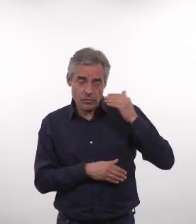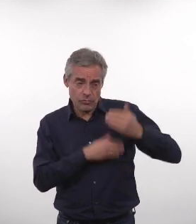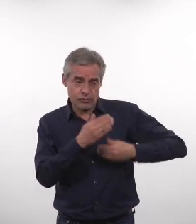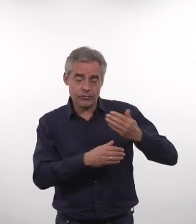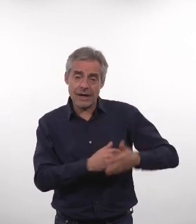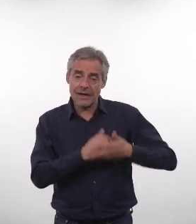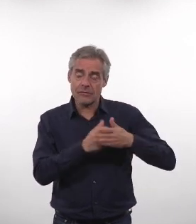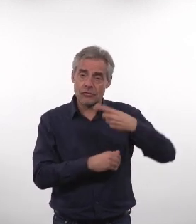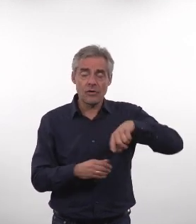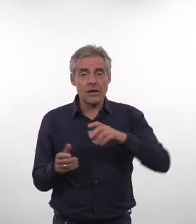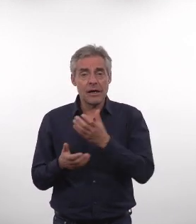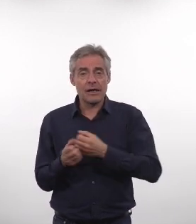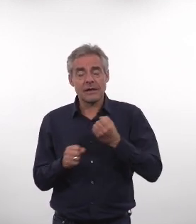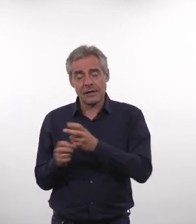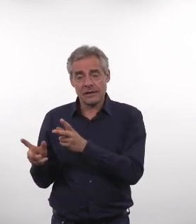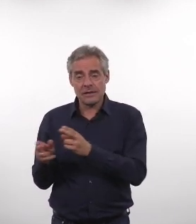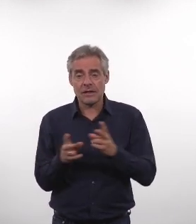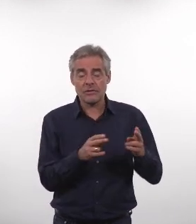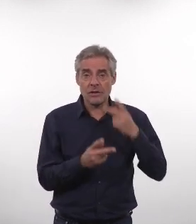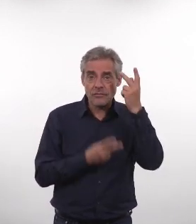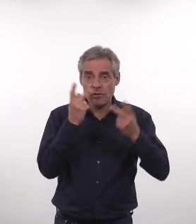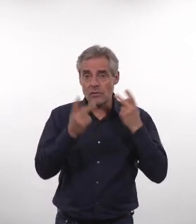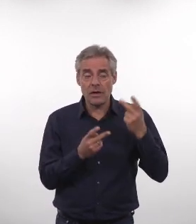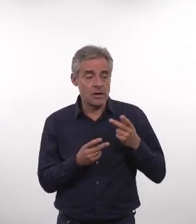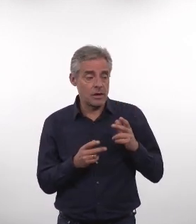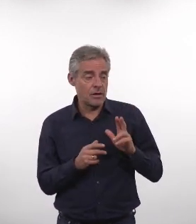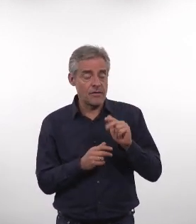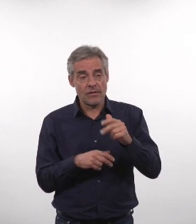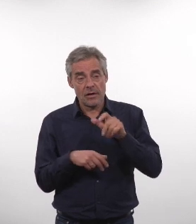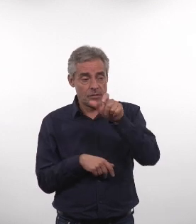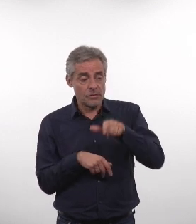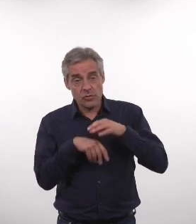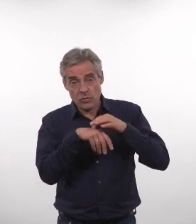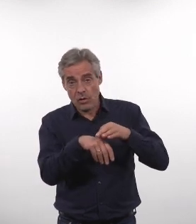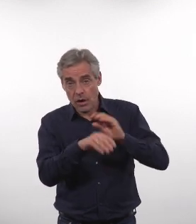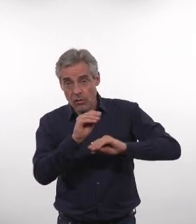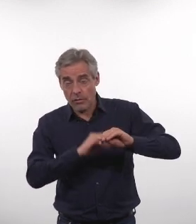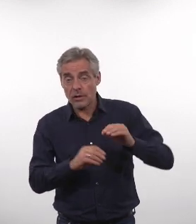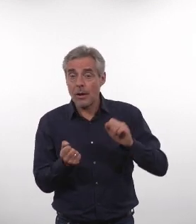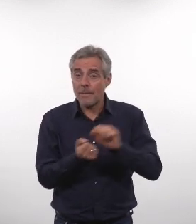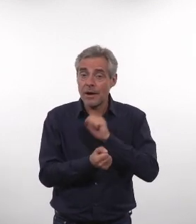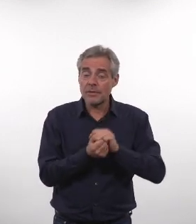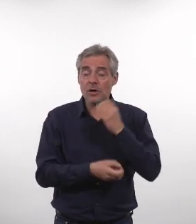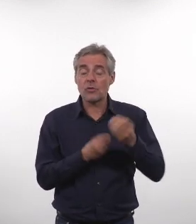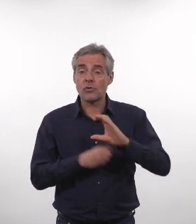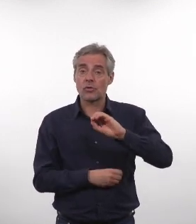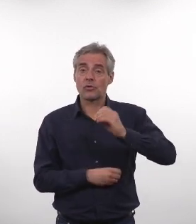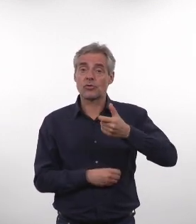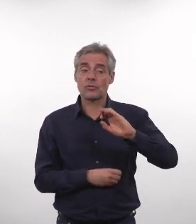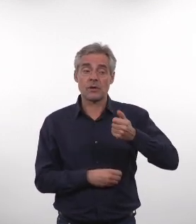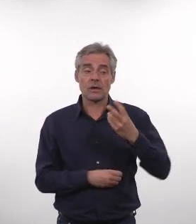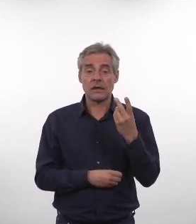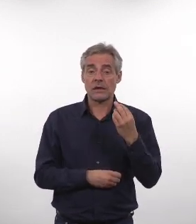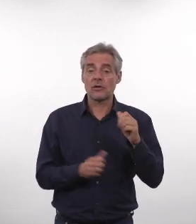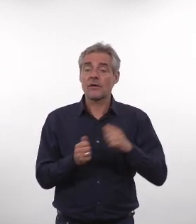vont vous permettre de faire les séquençages, les visuels, qui vont accompagner le soin. Donc, ils sont à la fois en version papier et en version numérique parce qu'il y a une clé